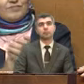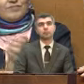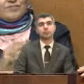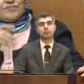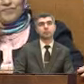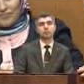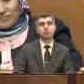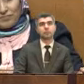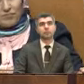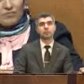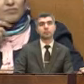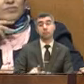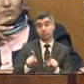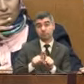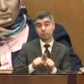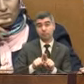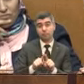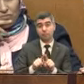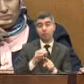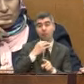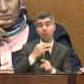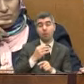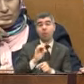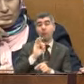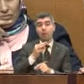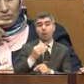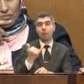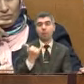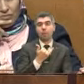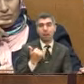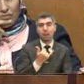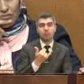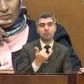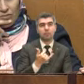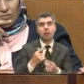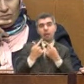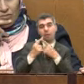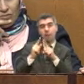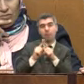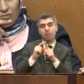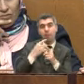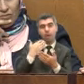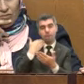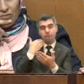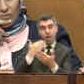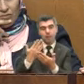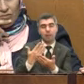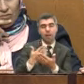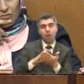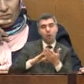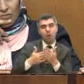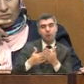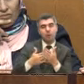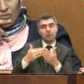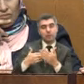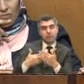لانه مثل هذه القرارات تعطي الامل في ان الانتصار على الفساد مهما طال